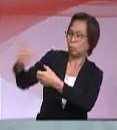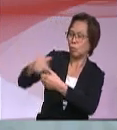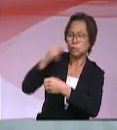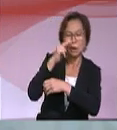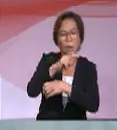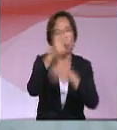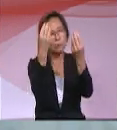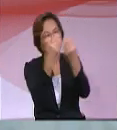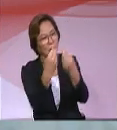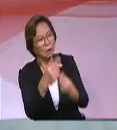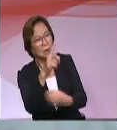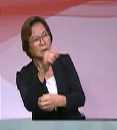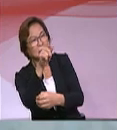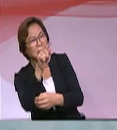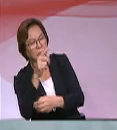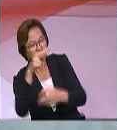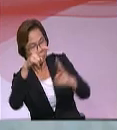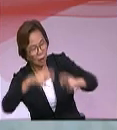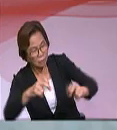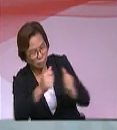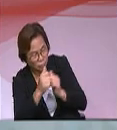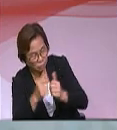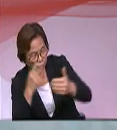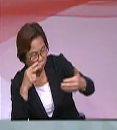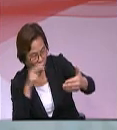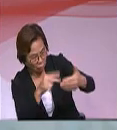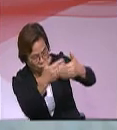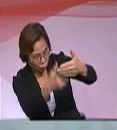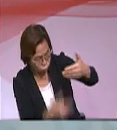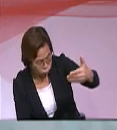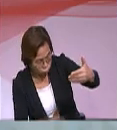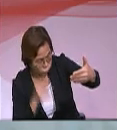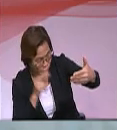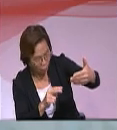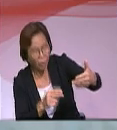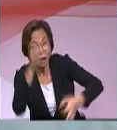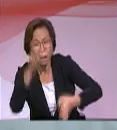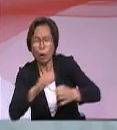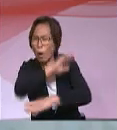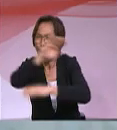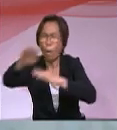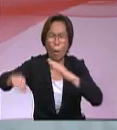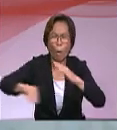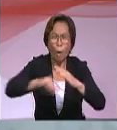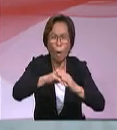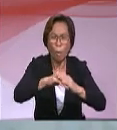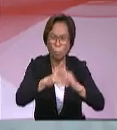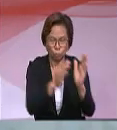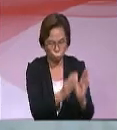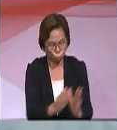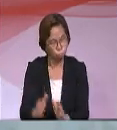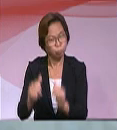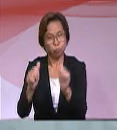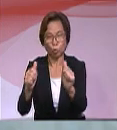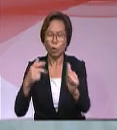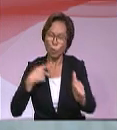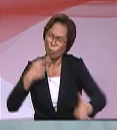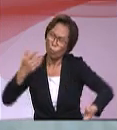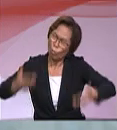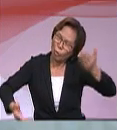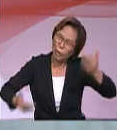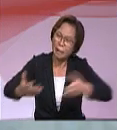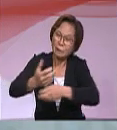pada data-data dan juga kajian bersama. Jadi kalau semua teratur, mungkin kita akan